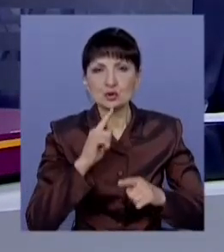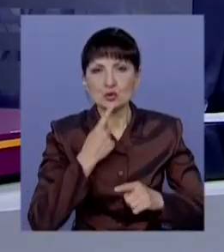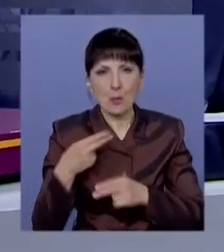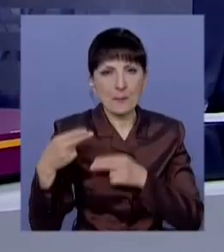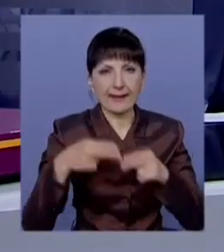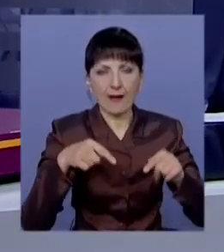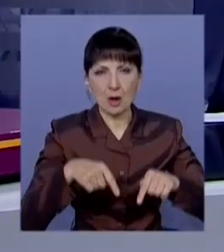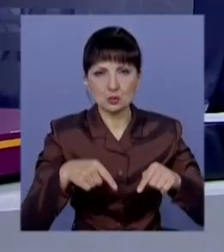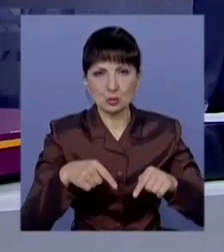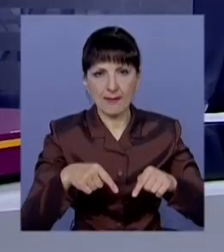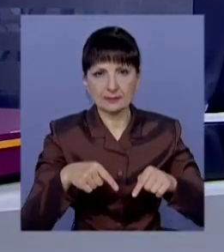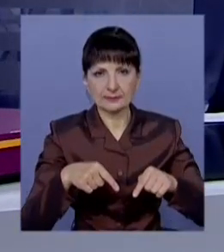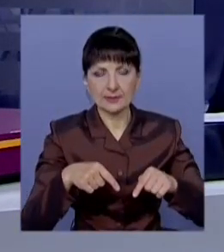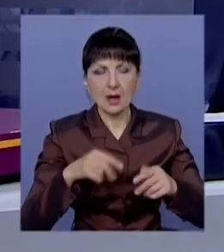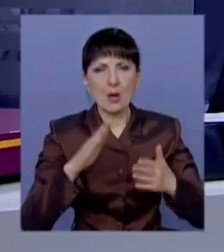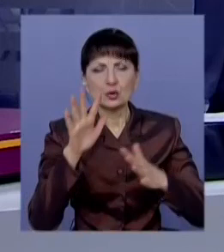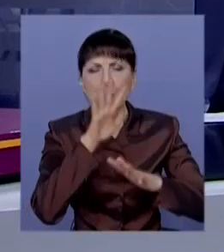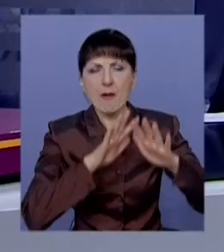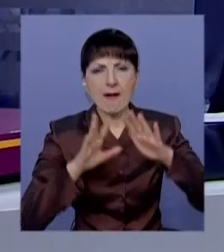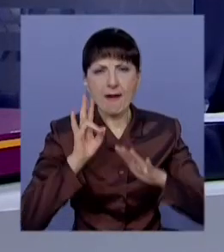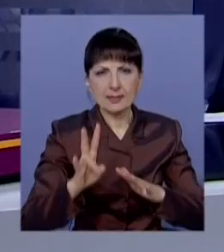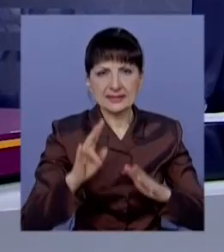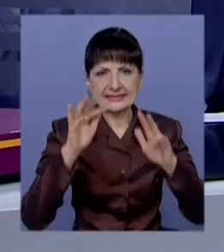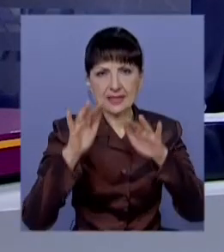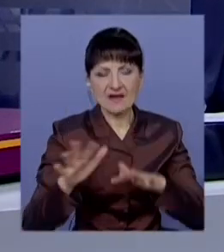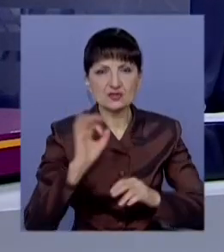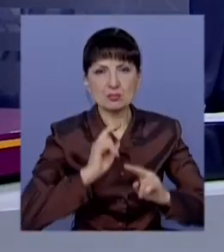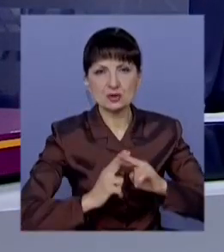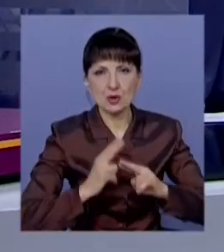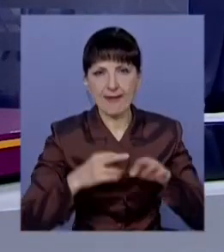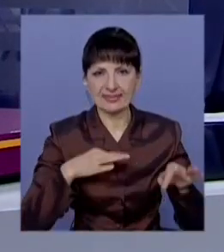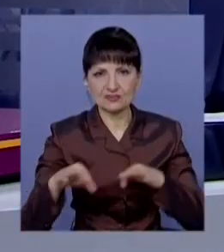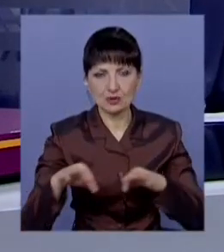до сюда, потому что густой туман, снег, все мешает движениям.